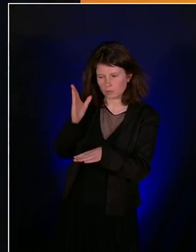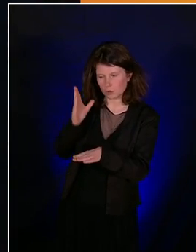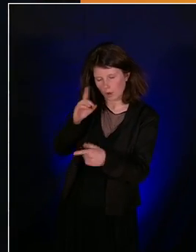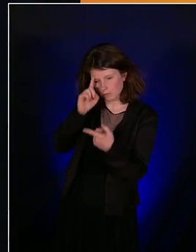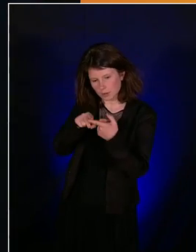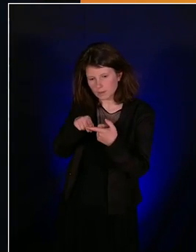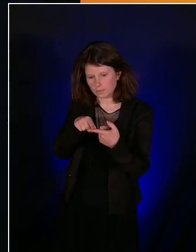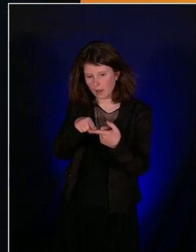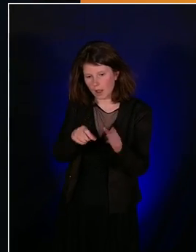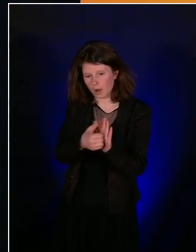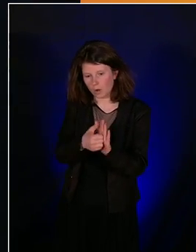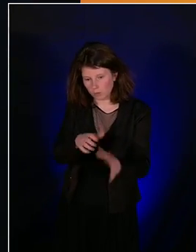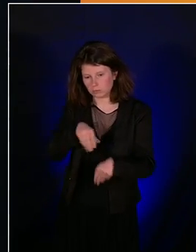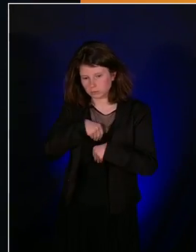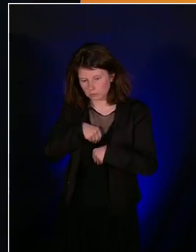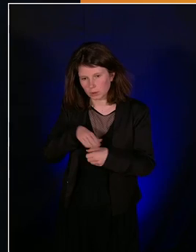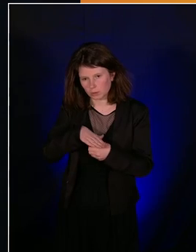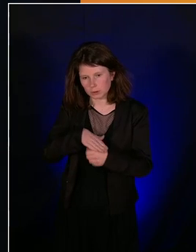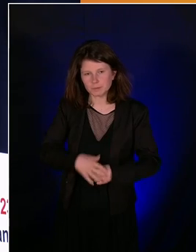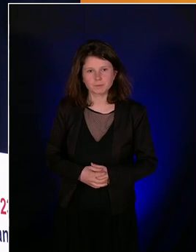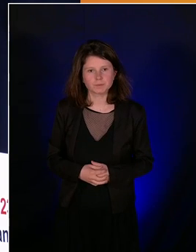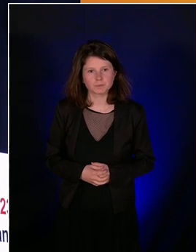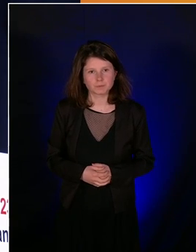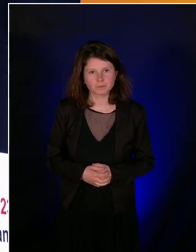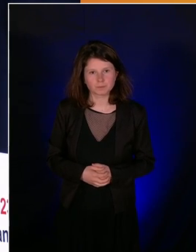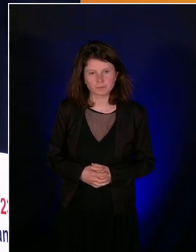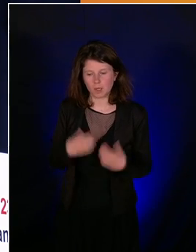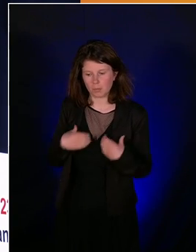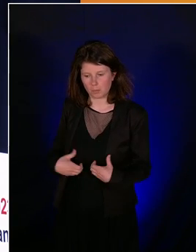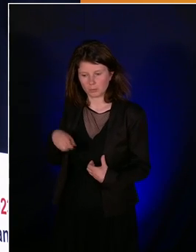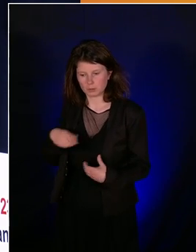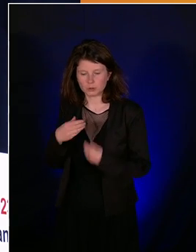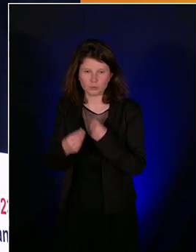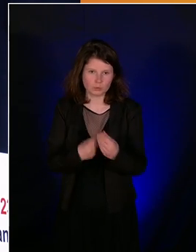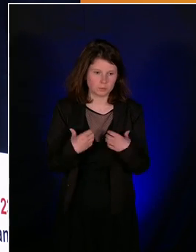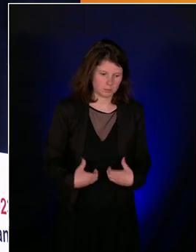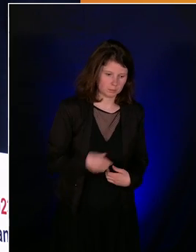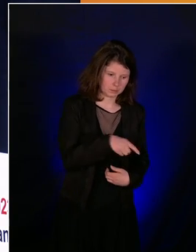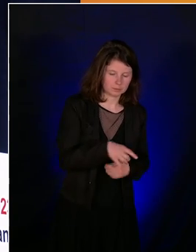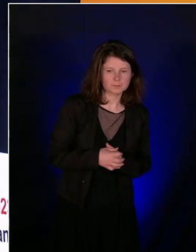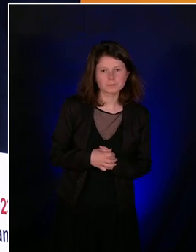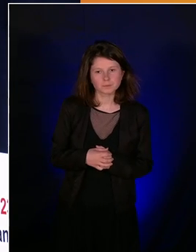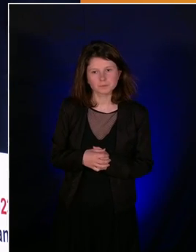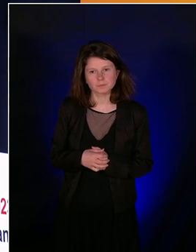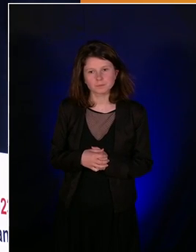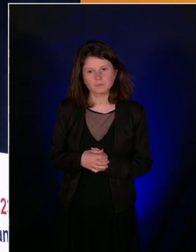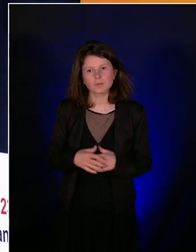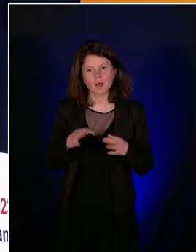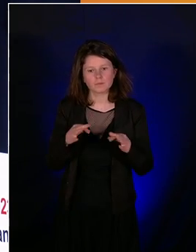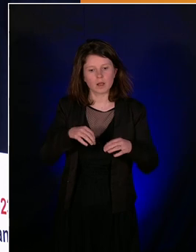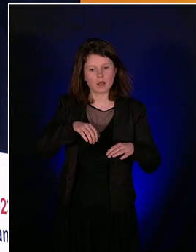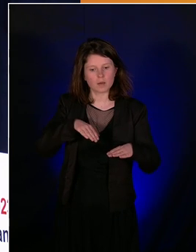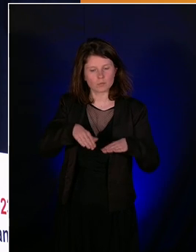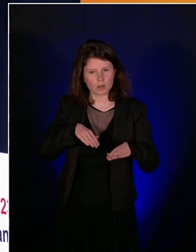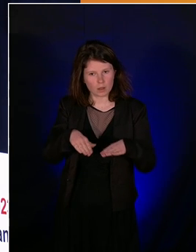pleinement le rôle d'un membre de la CEC ou CFC concernant les moyens nous rappelons qu'il relève de la responsabilité de